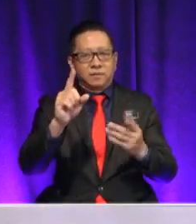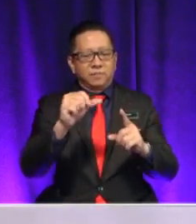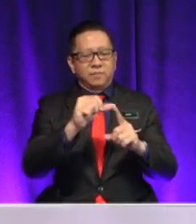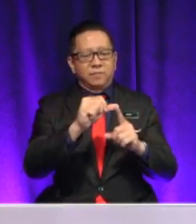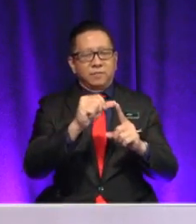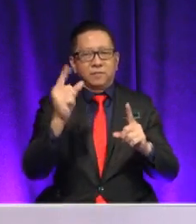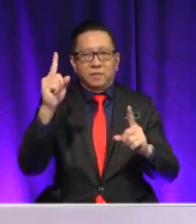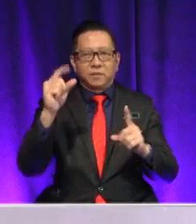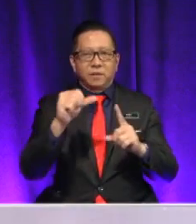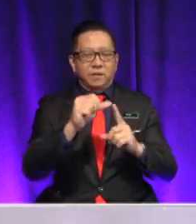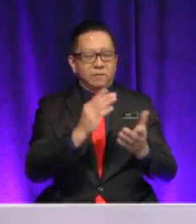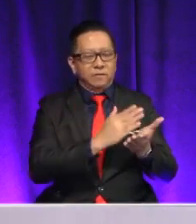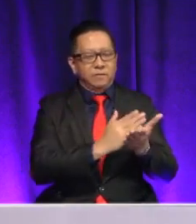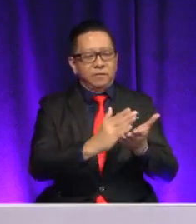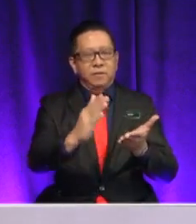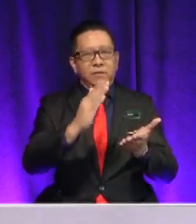kiri ke kanan